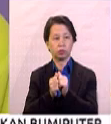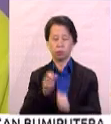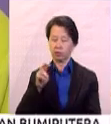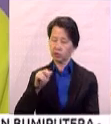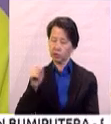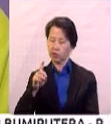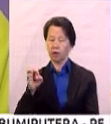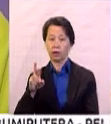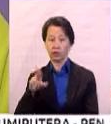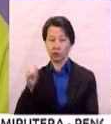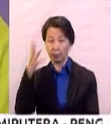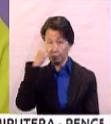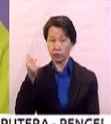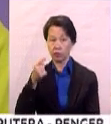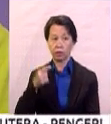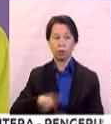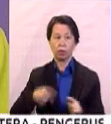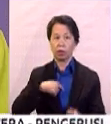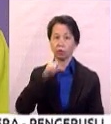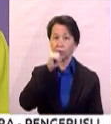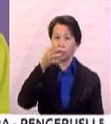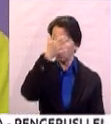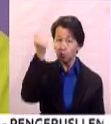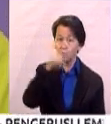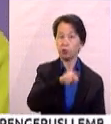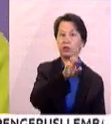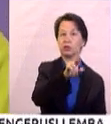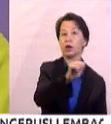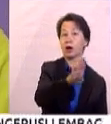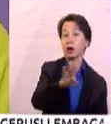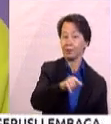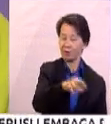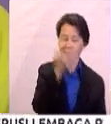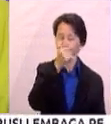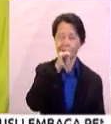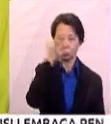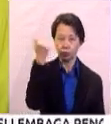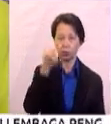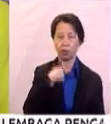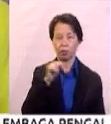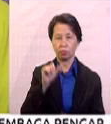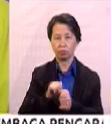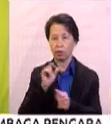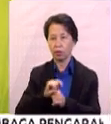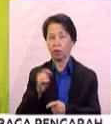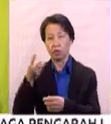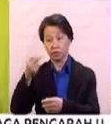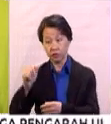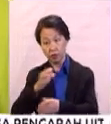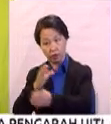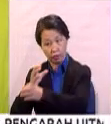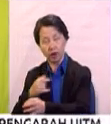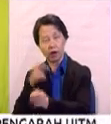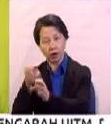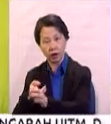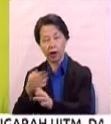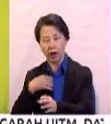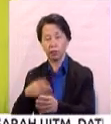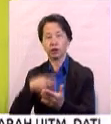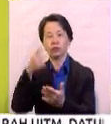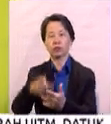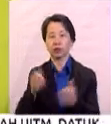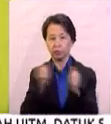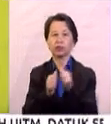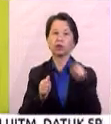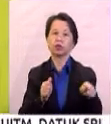Najia Beauty. Tapi saya tak melupakan Rabani sebab apa, setiap aktiviti saya, contoh dengan Siri Akhir pun selama ni, akan ada program-program bersama